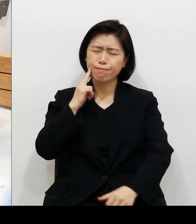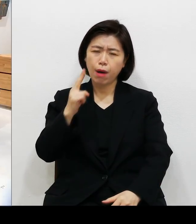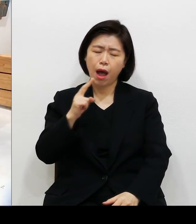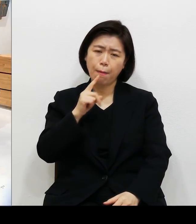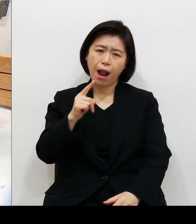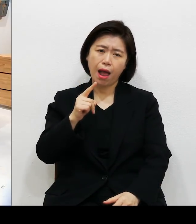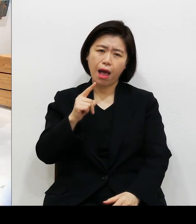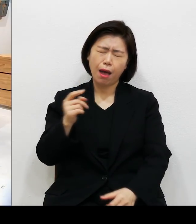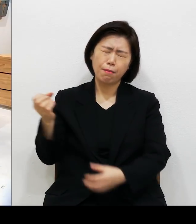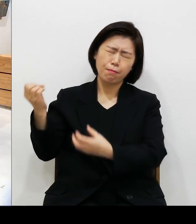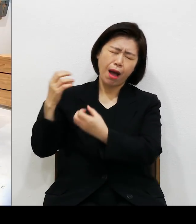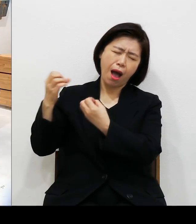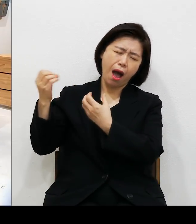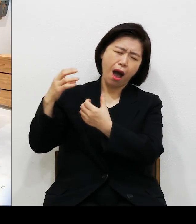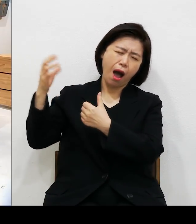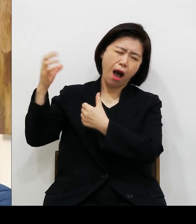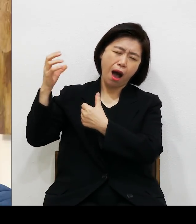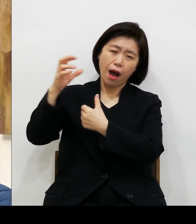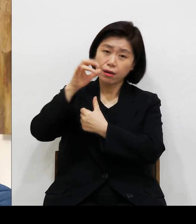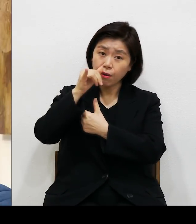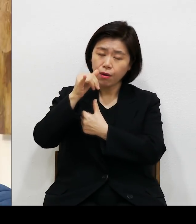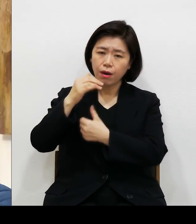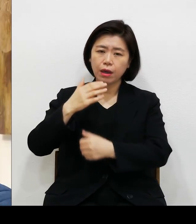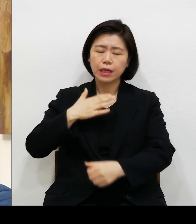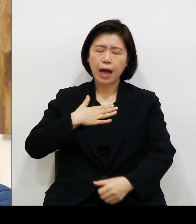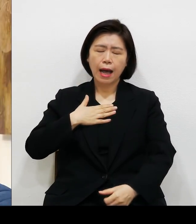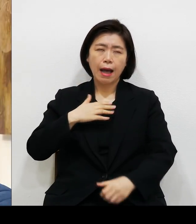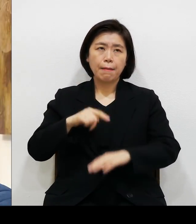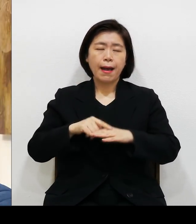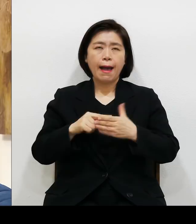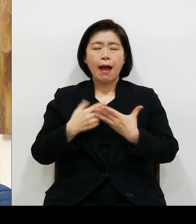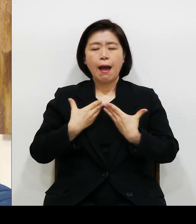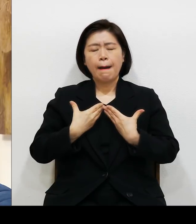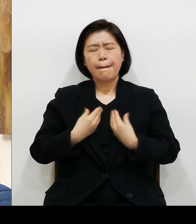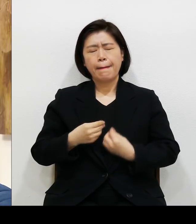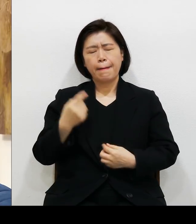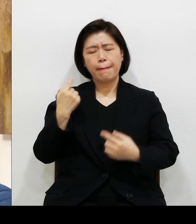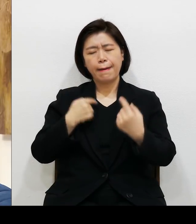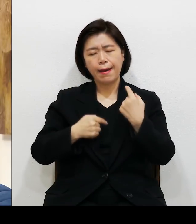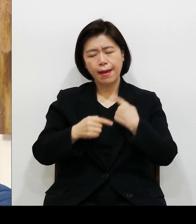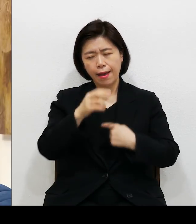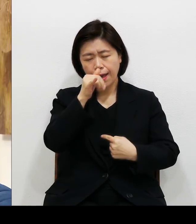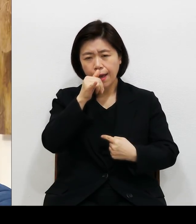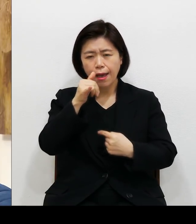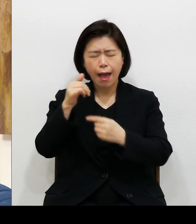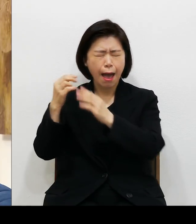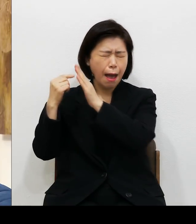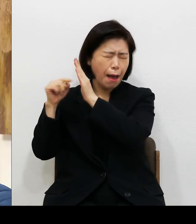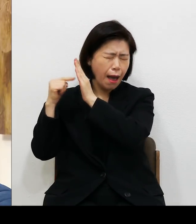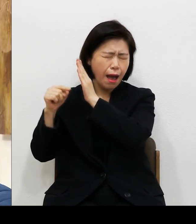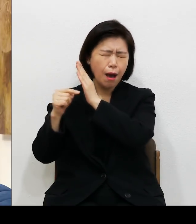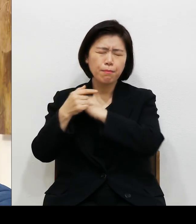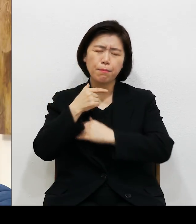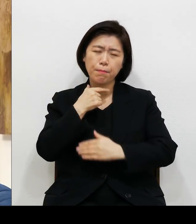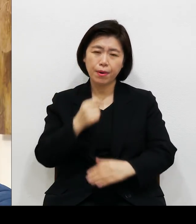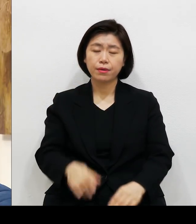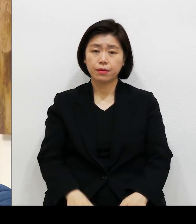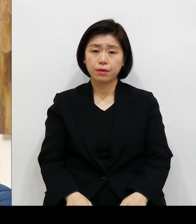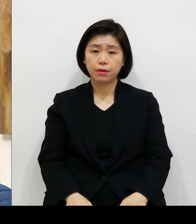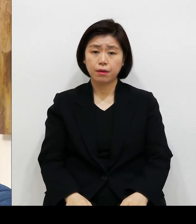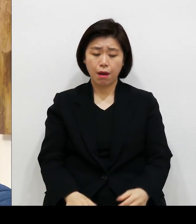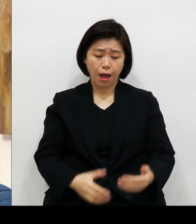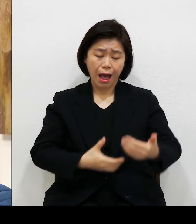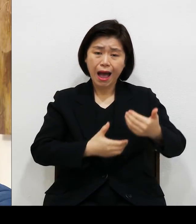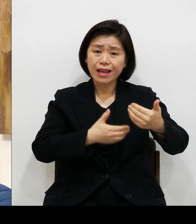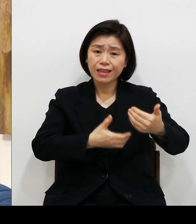분들이세요. 네. 그러다 보니까 제가 너무 상처를 받고 그 말 자체가 듣기 싫고 아. 엄마 사랑도 못 받는 아이가 아빠가